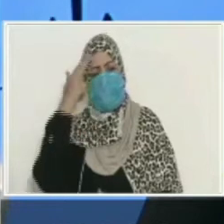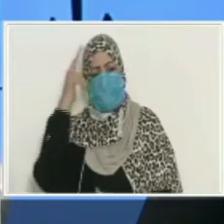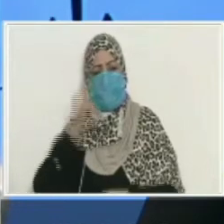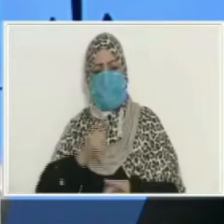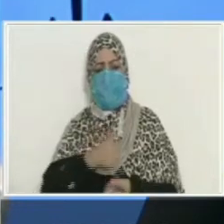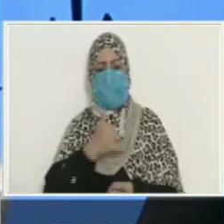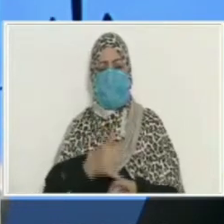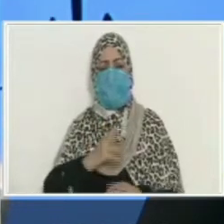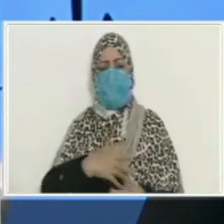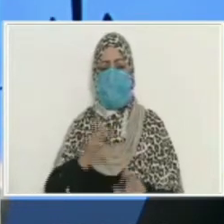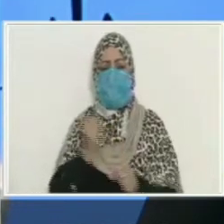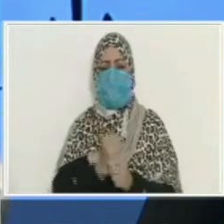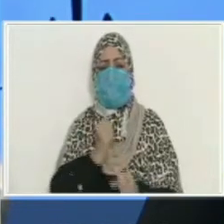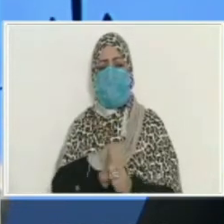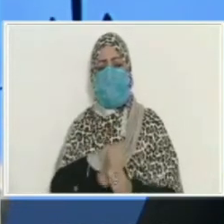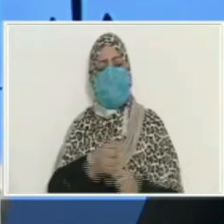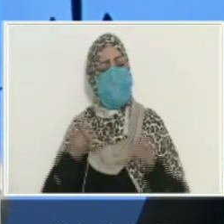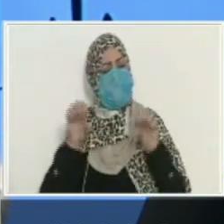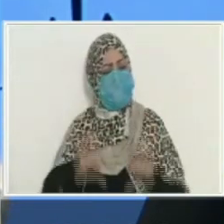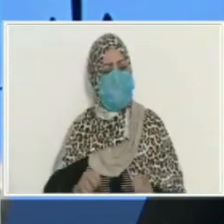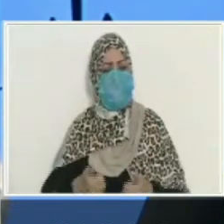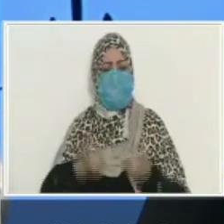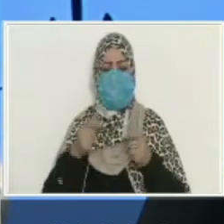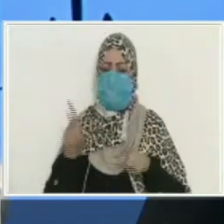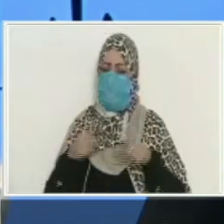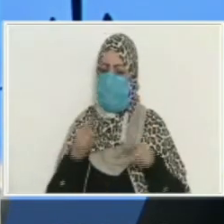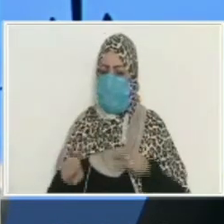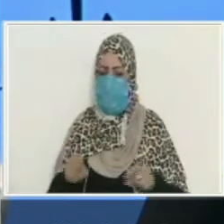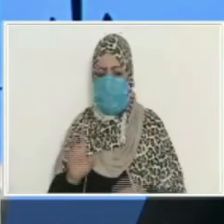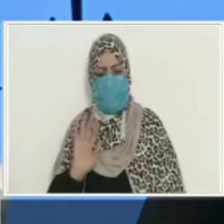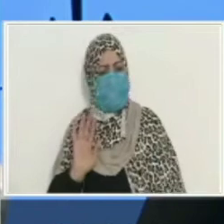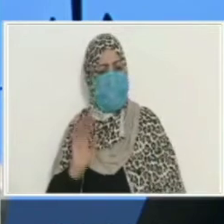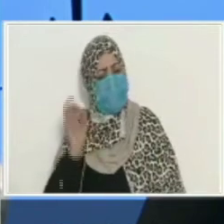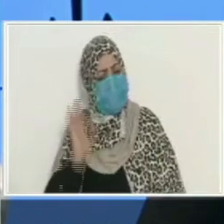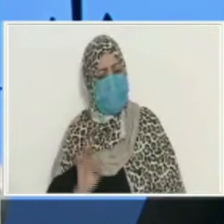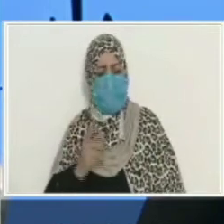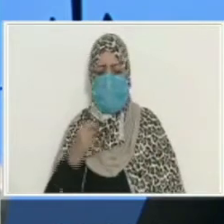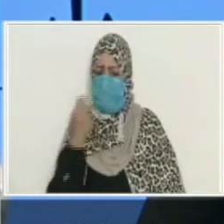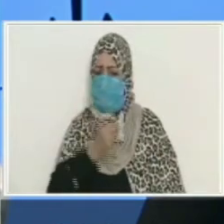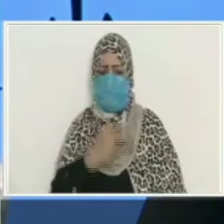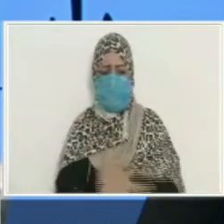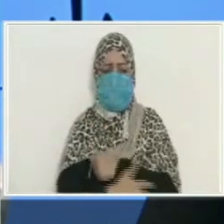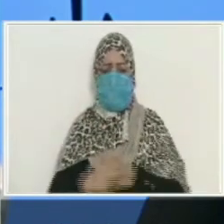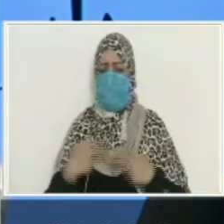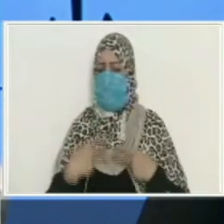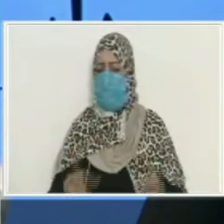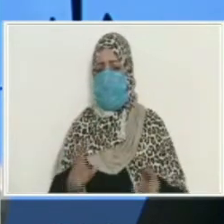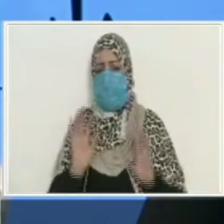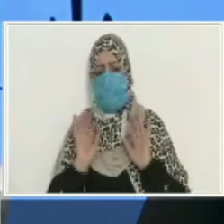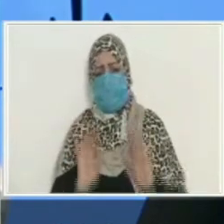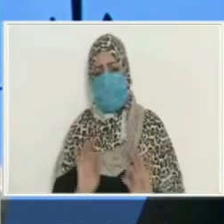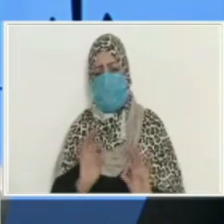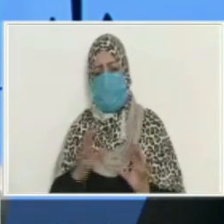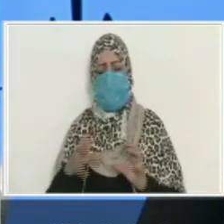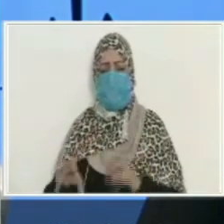يعني والإبطال هنا لا. فمثل هذا نقول لا، يعني من فعل زكاة الفطر نقدا أداها فيما سبق حتى لو قلد